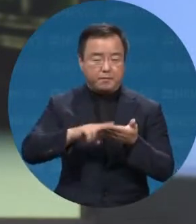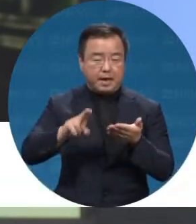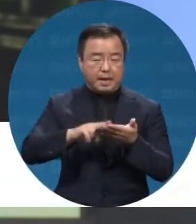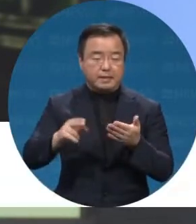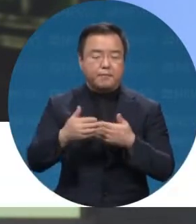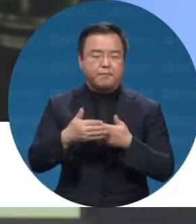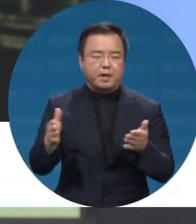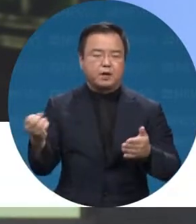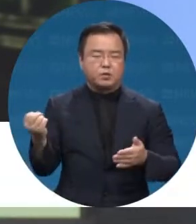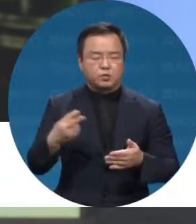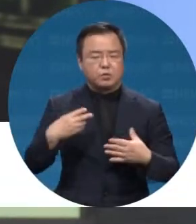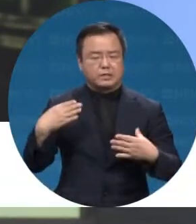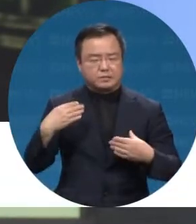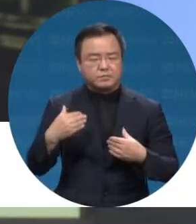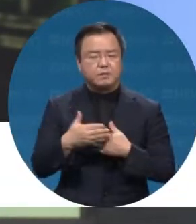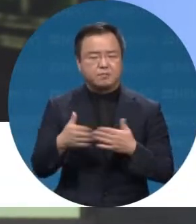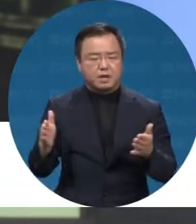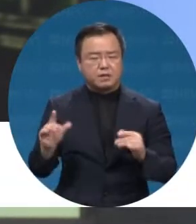상당히 이런